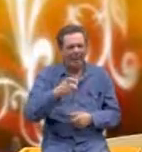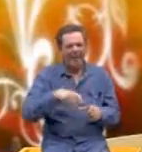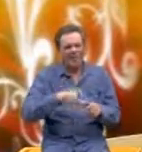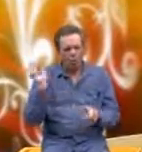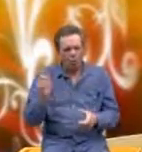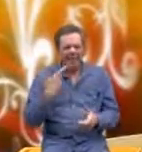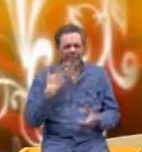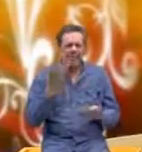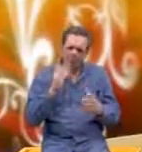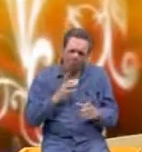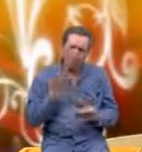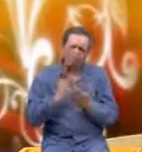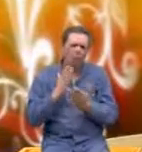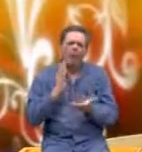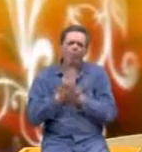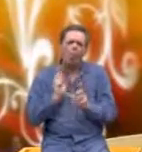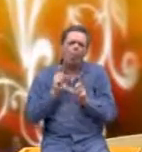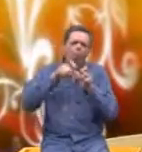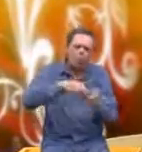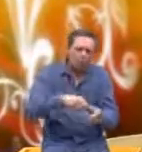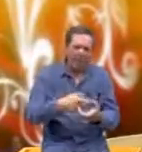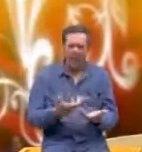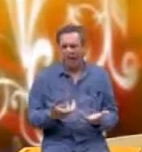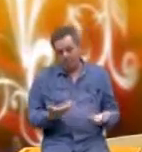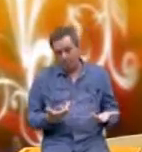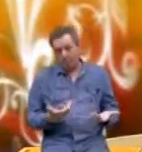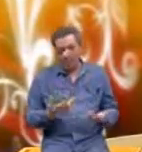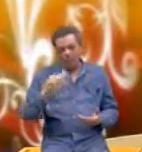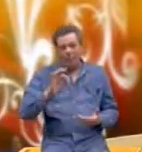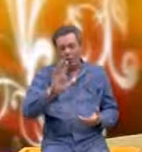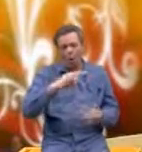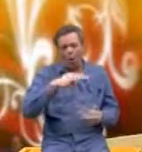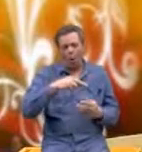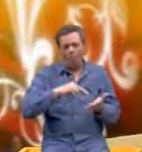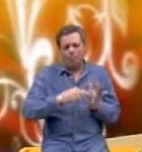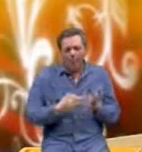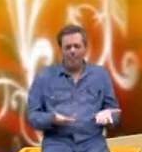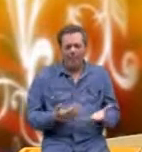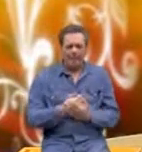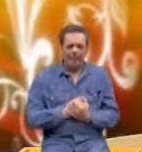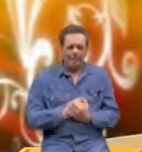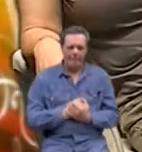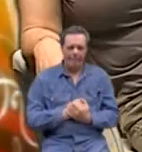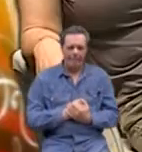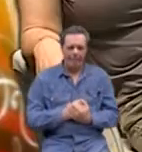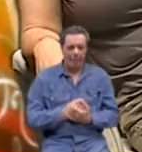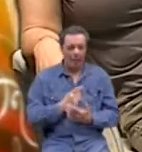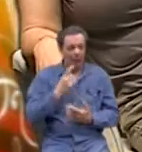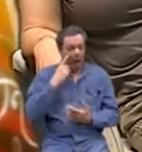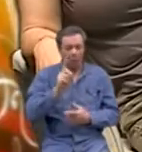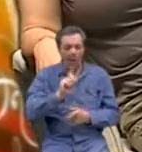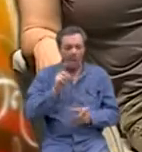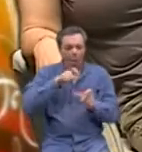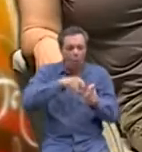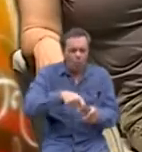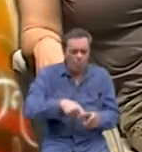da se uključuje, bez obzira na možda neke svoje probleme, evo, osobe sa nekim problematičnim ponašanjem. Ako ih ne